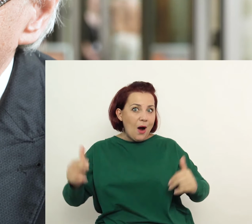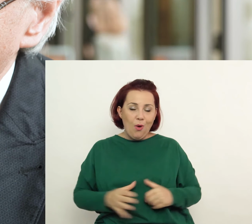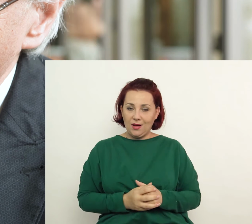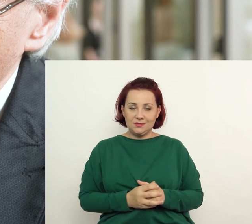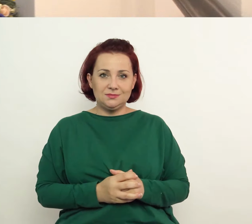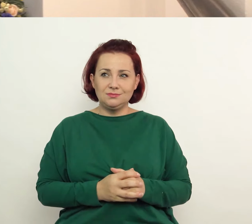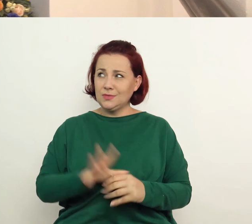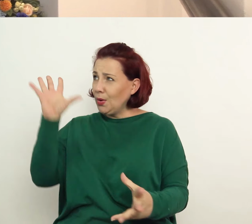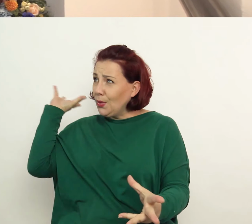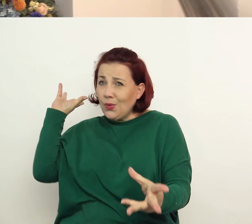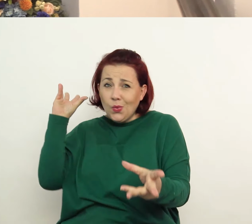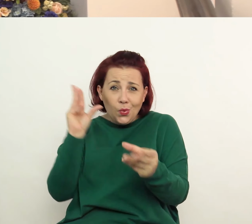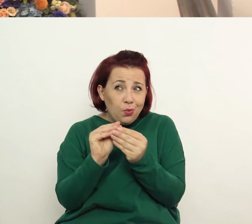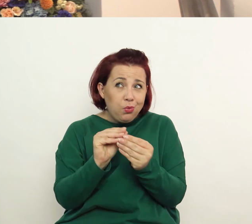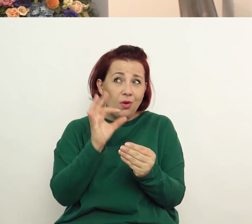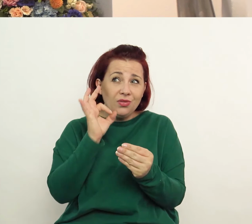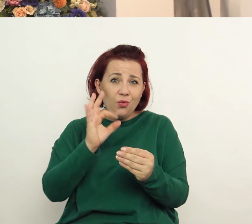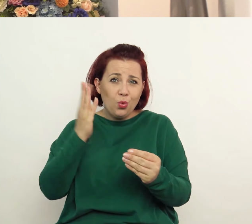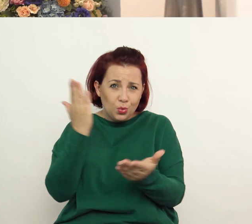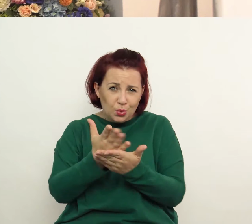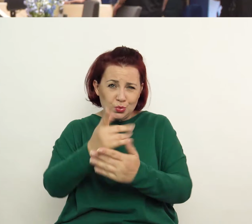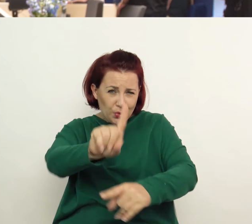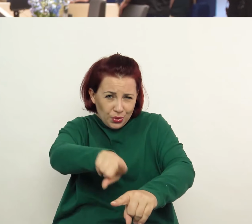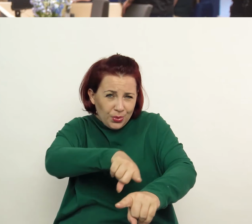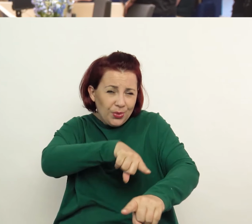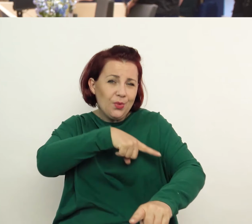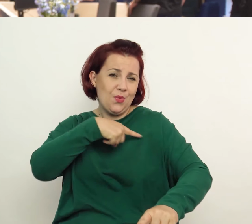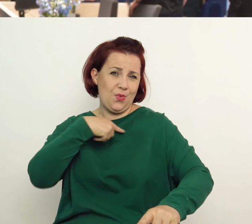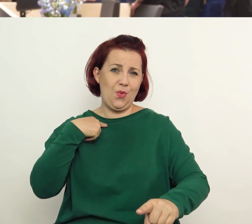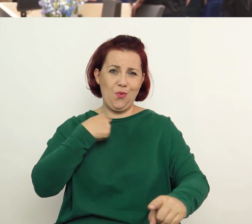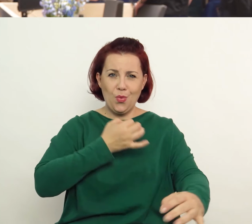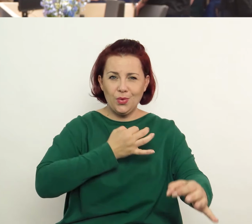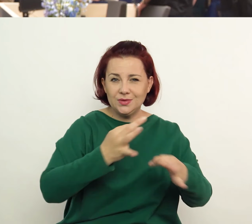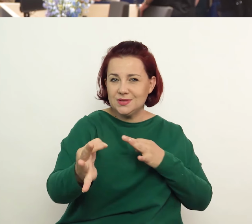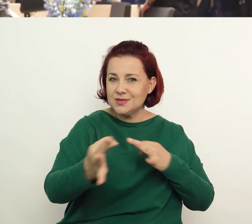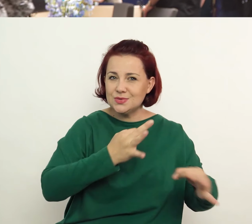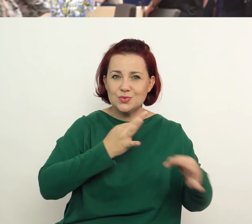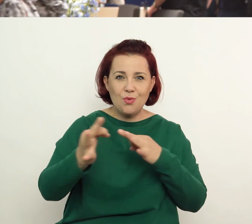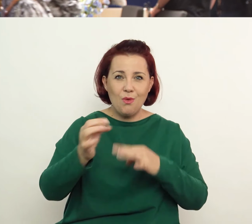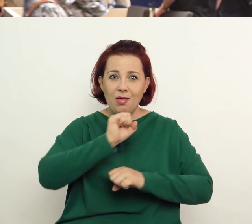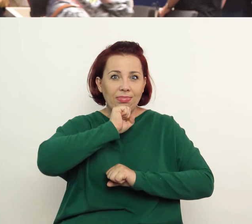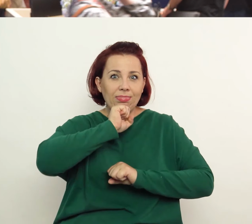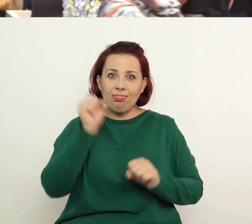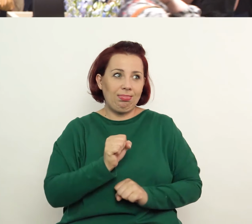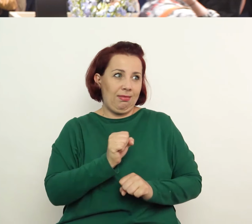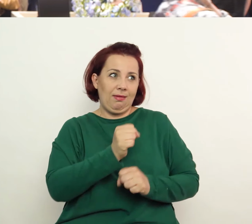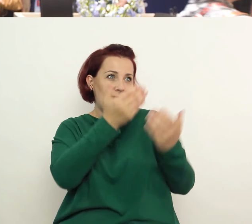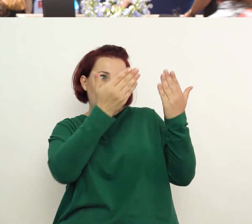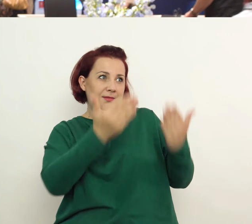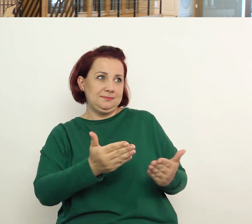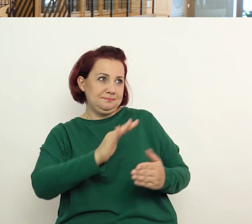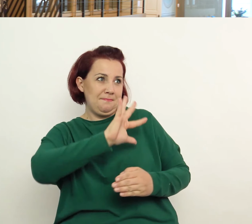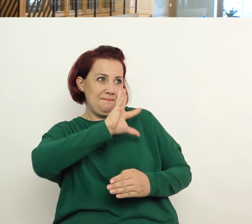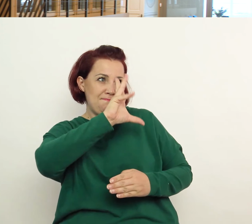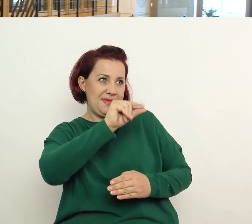Krzysztoforów, które nigdy w swojej przecież długiej już historii tak znakomicie i tak